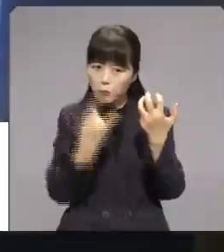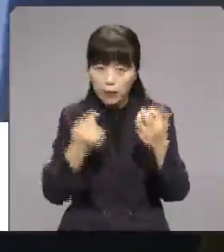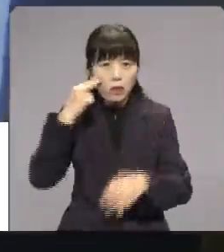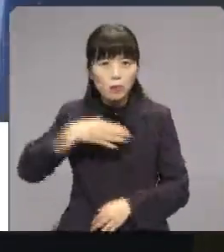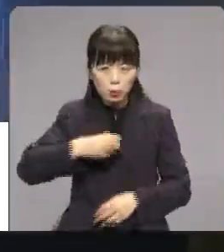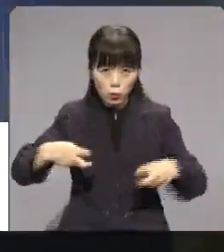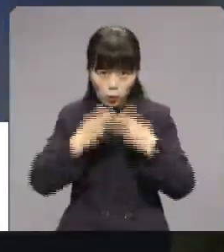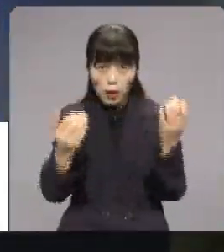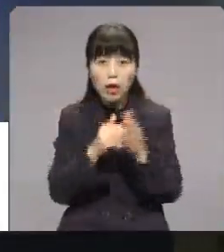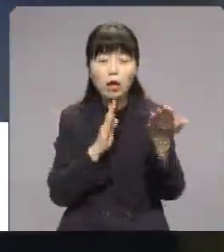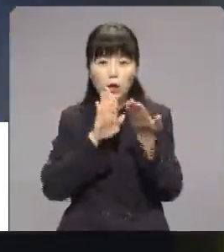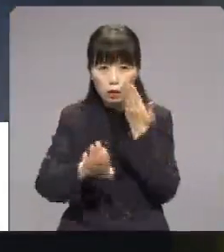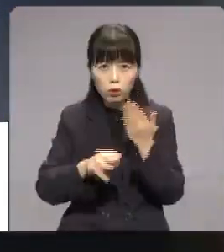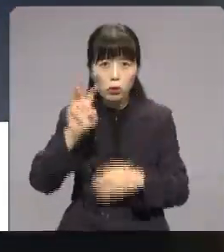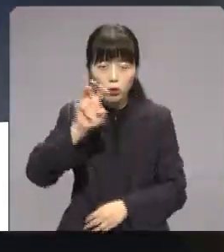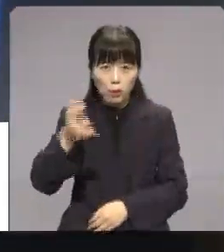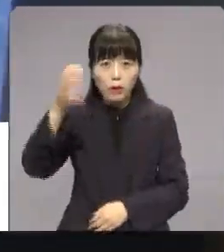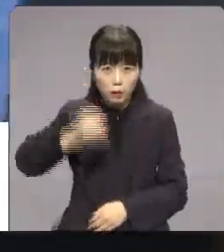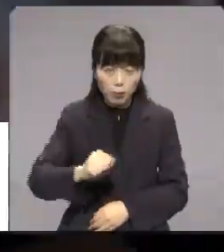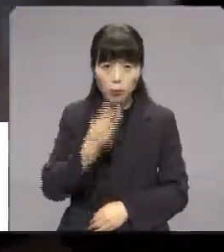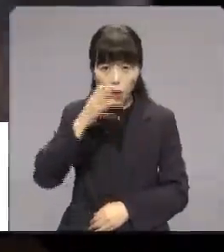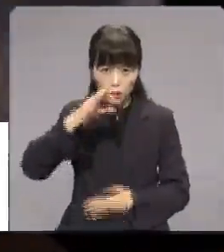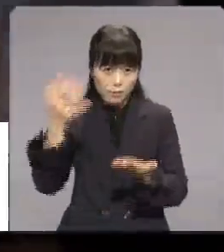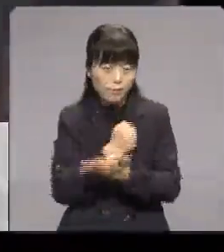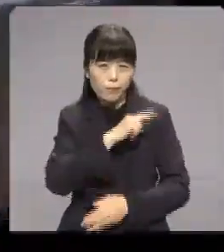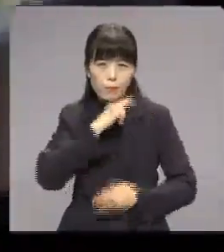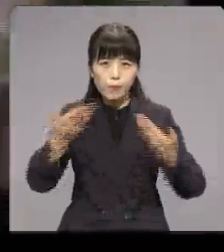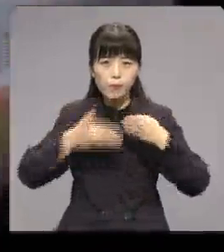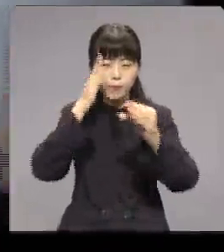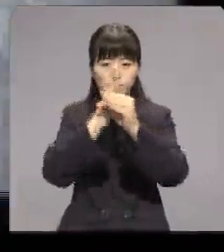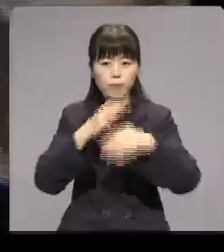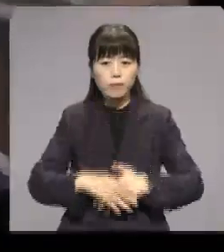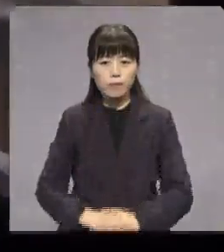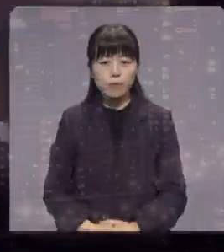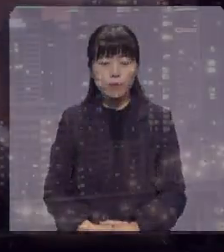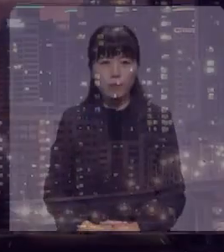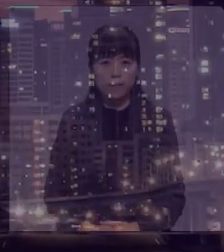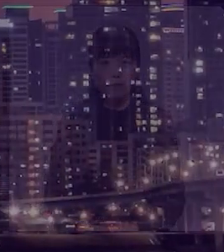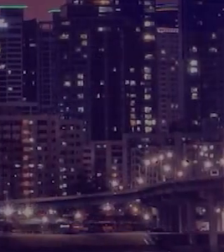고의로 사고를 낸 뒤 보험금 32억 원을 받아 가로챈 혐의를 받고 있습니다.